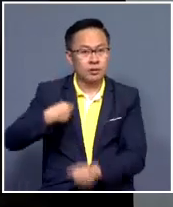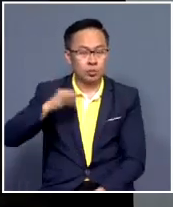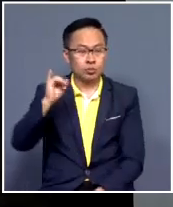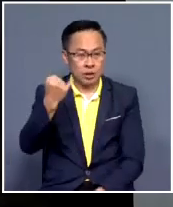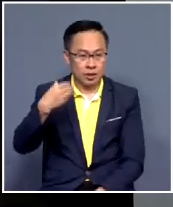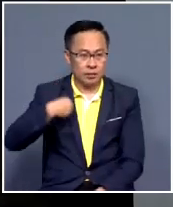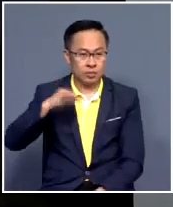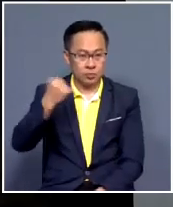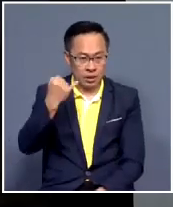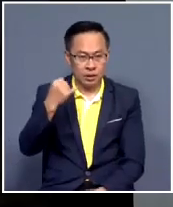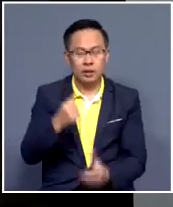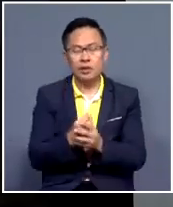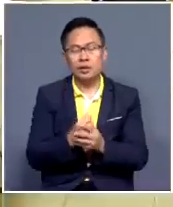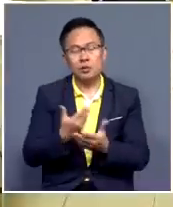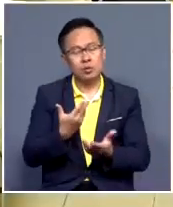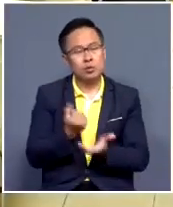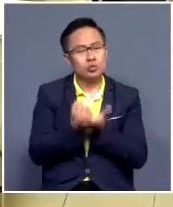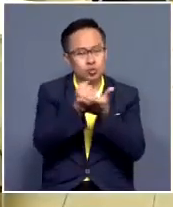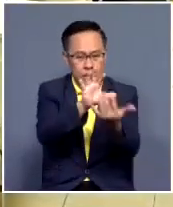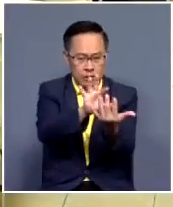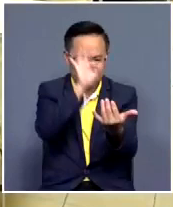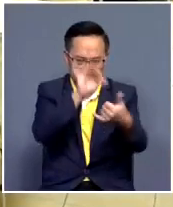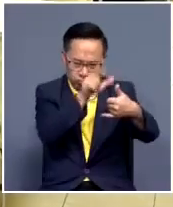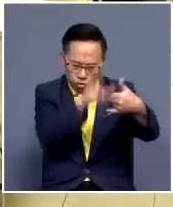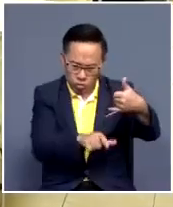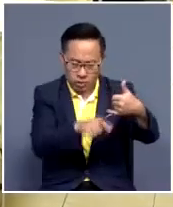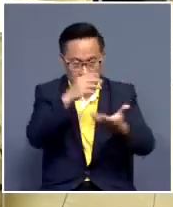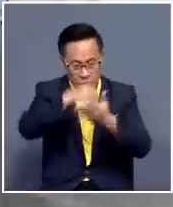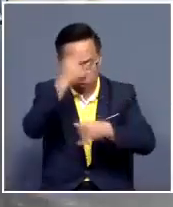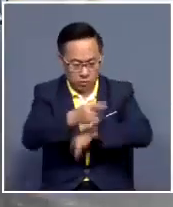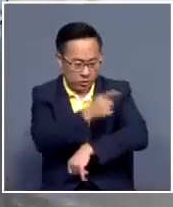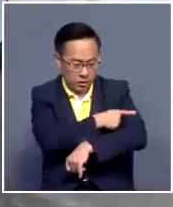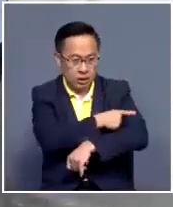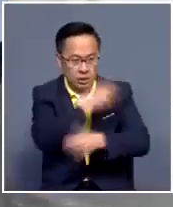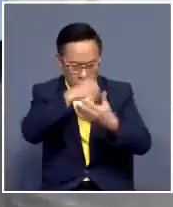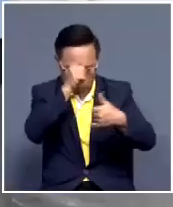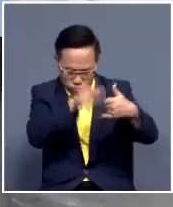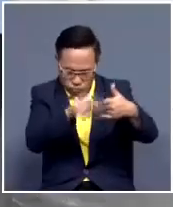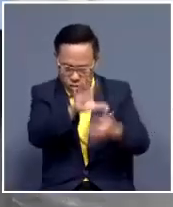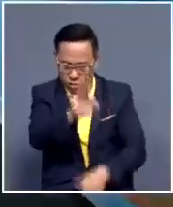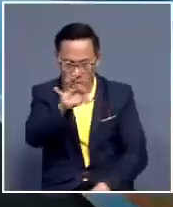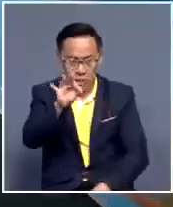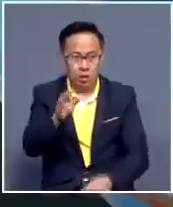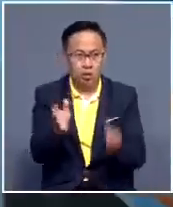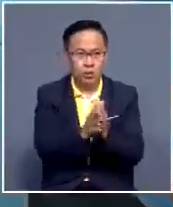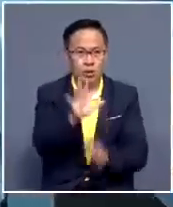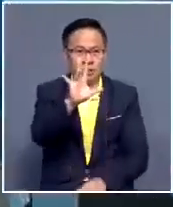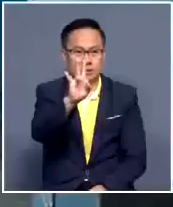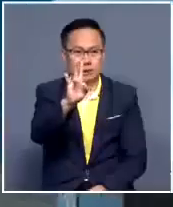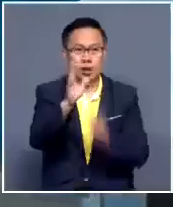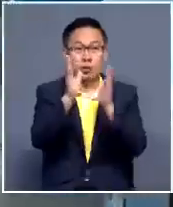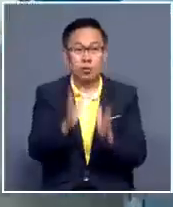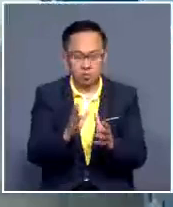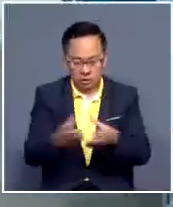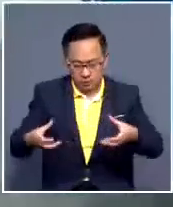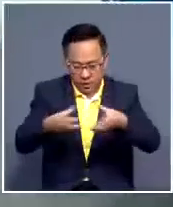วิทยาลัยเนี่ยนะครับเขาก็จะช่วยคัดเลือกนักศึกษาที่จบปริญญาตรีแล้วเนี่ยโครงการแรกผมบอกเลยว่านิสิตทั้งหมด7คนนะฮะคณะ